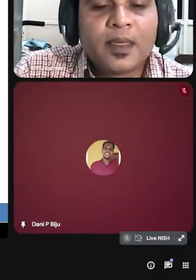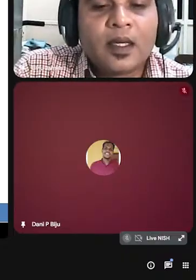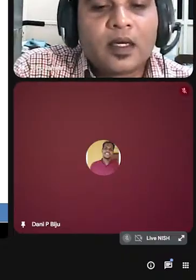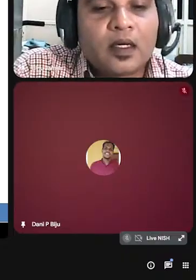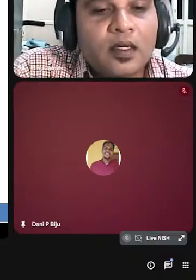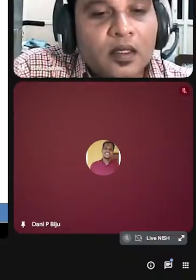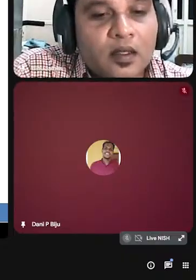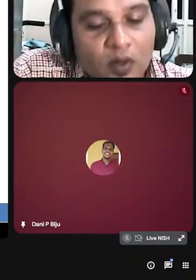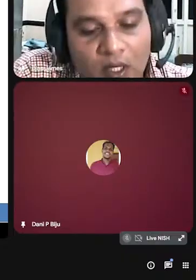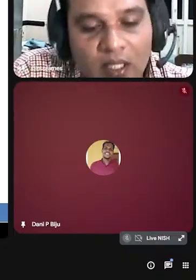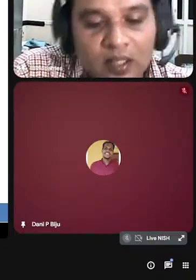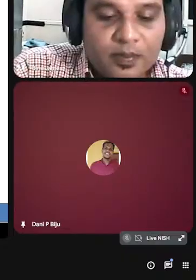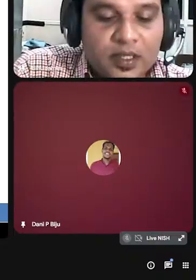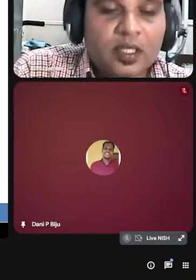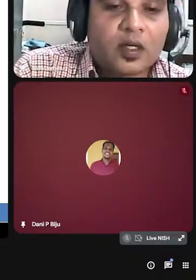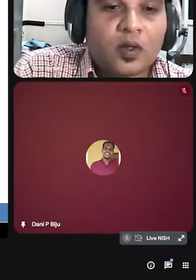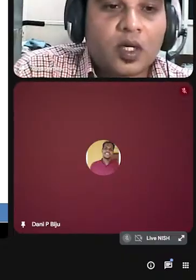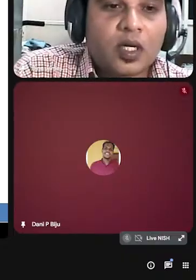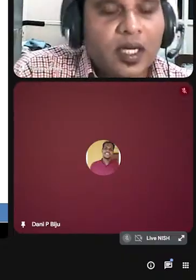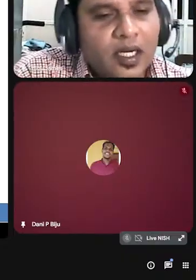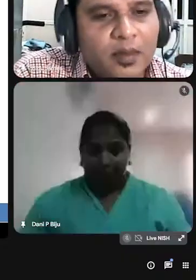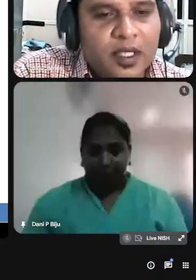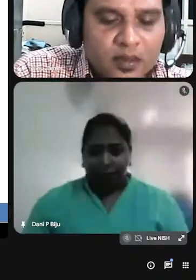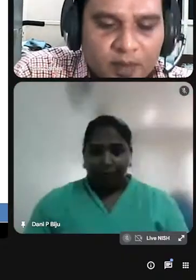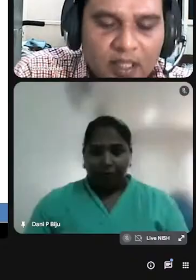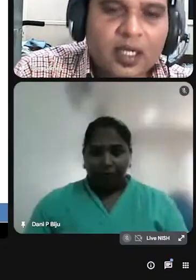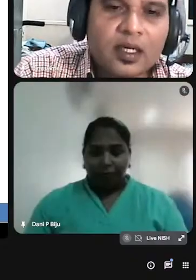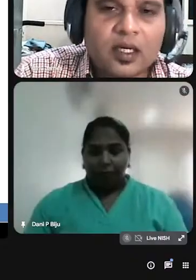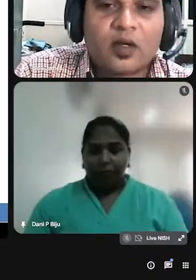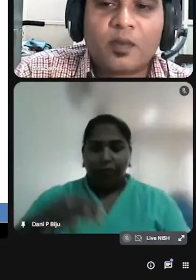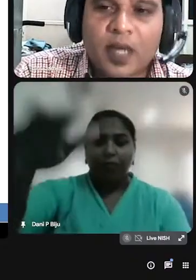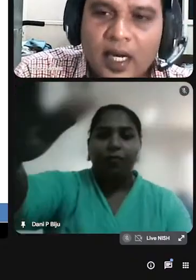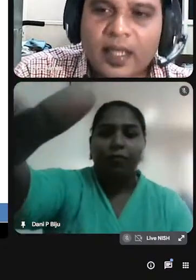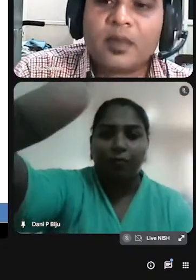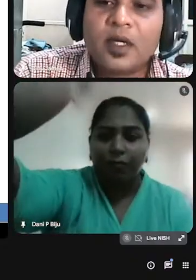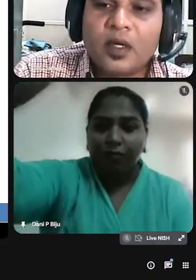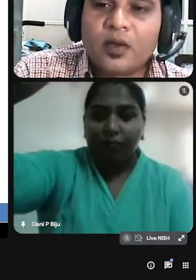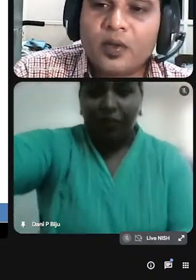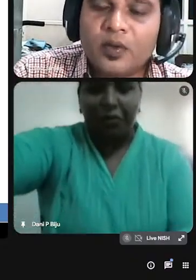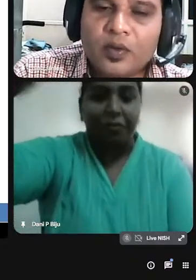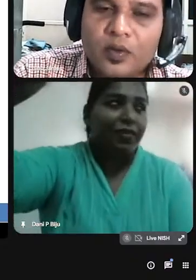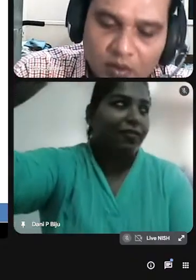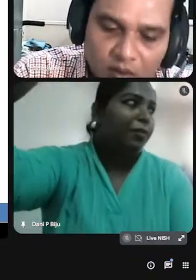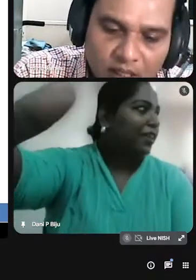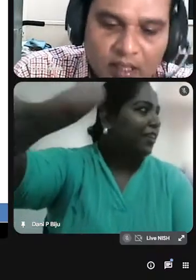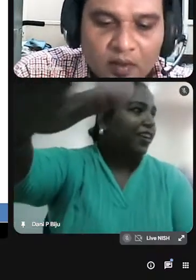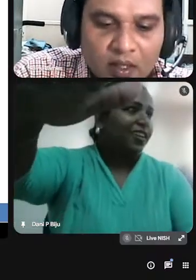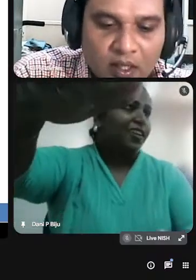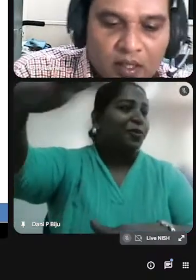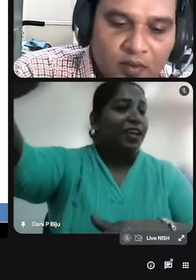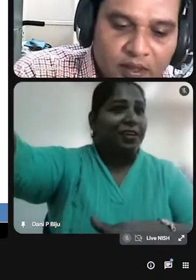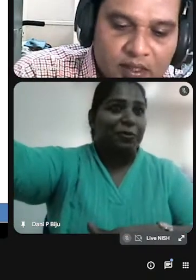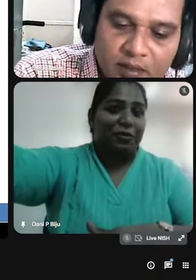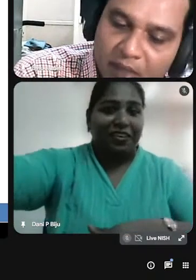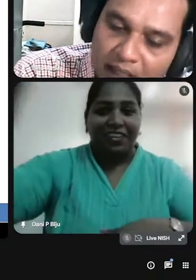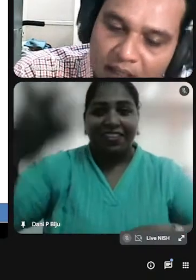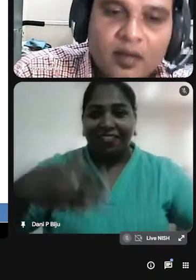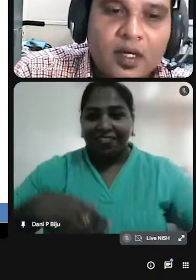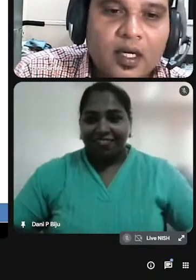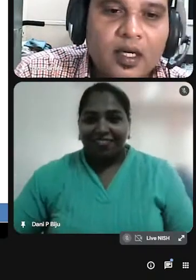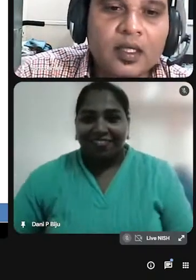പരിതസ്ഥിതി കൊണ്ടുണ്ടാകുന്ന പ്രശ്നങ്ങൾ കൊണ്ടുണ്ടാകും. അങ്ങനെ മറ്റു പല ഘടകങ്ങളുണ്ട്. പ്രായം ഒരു ഘടകമാണ്. 60